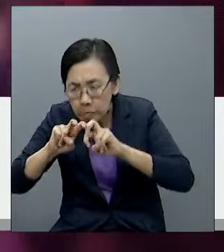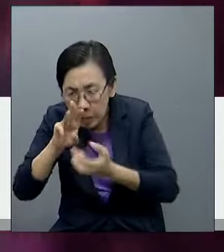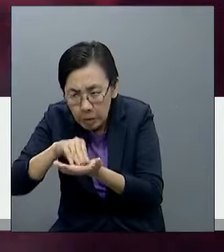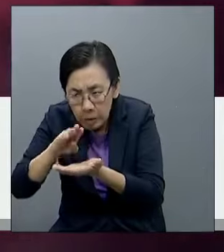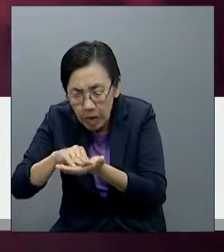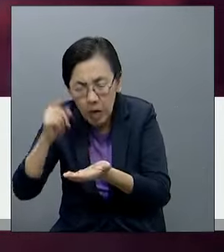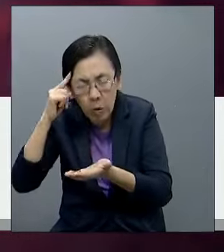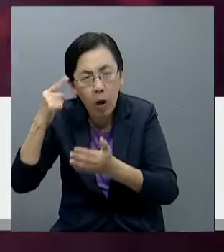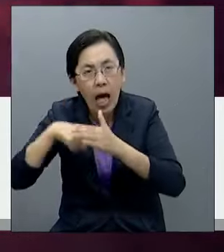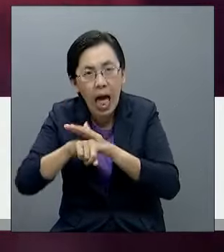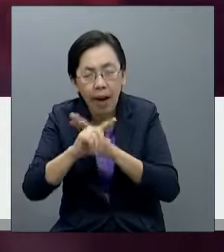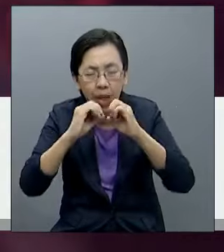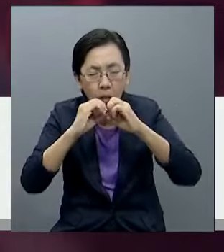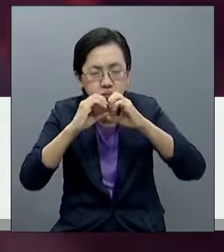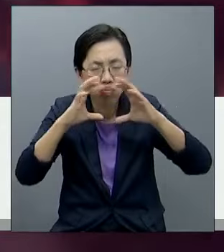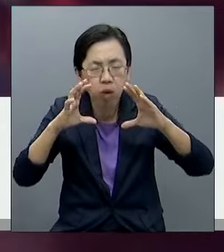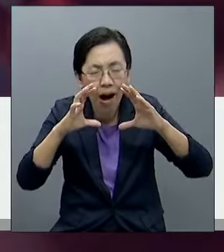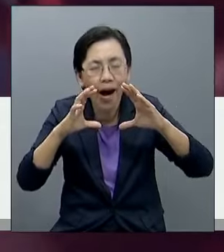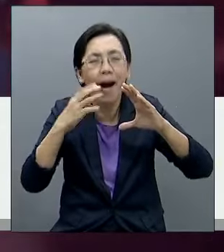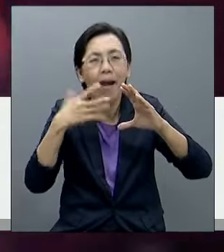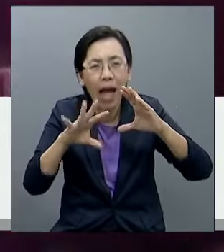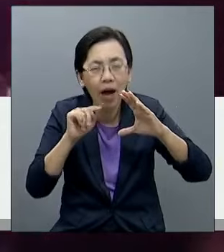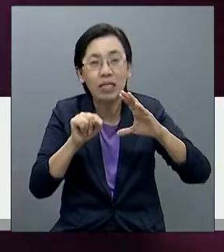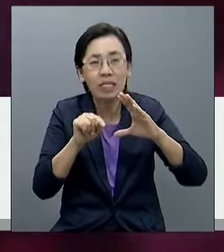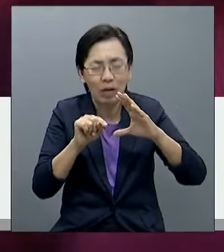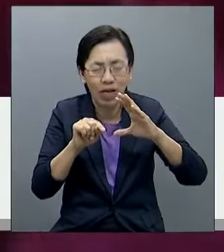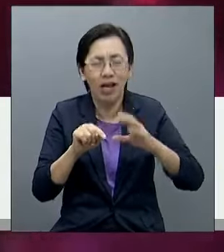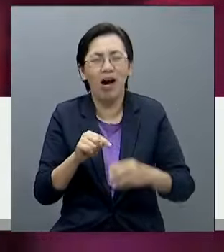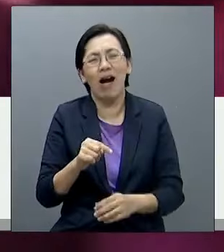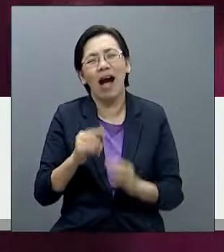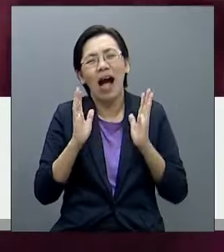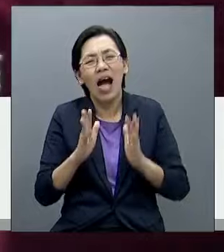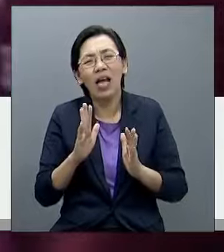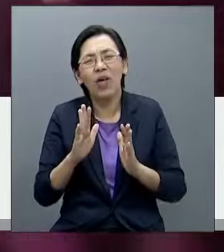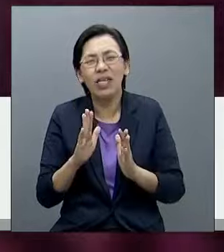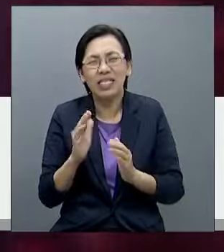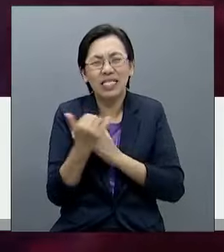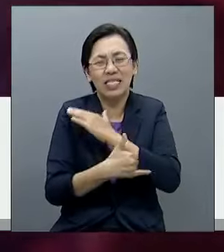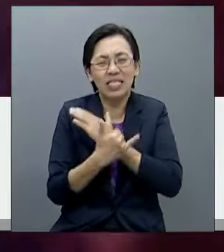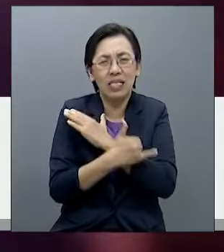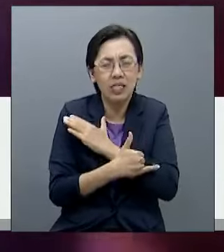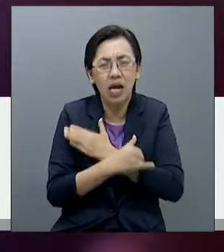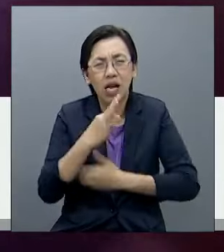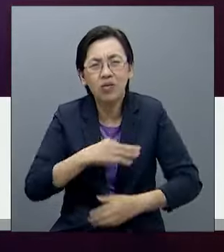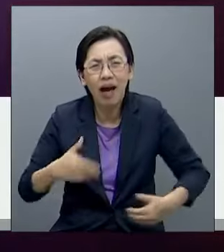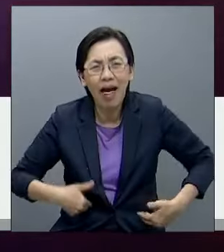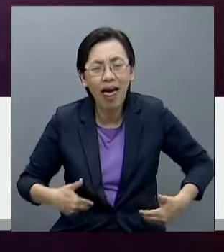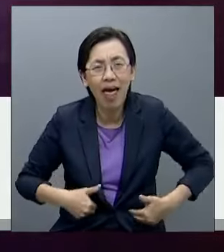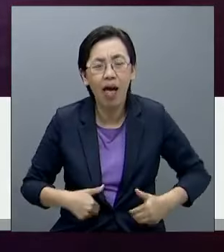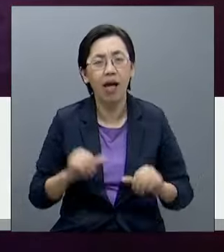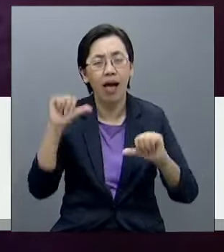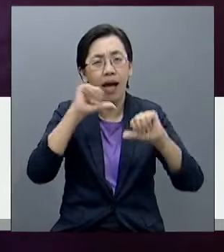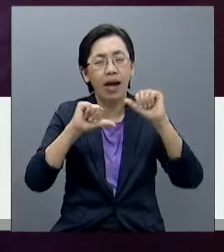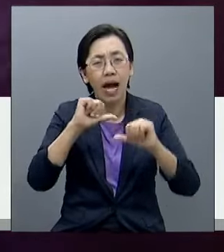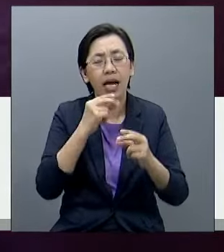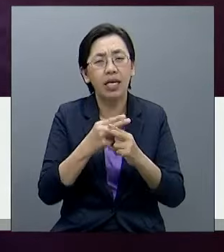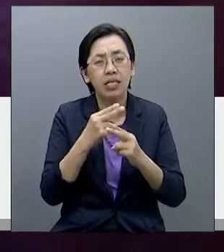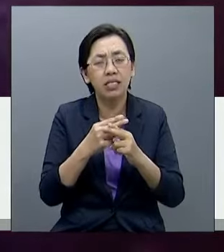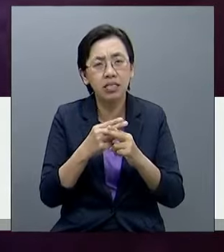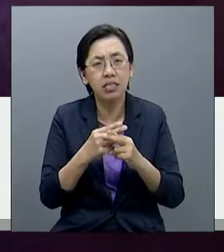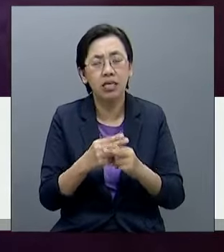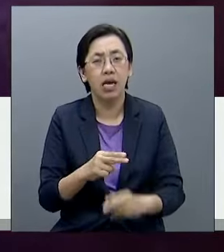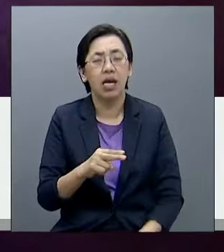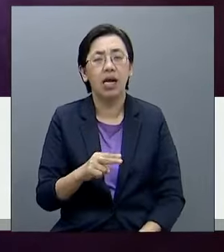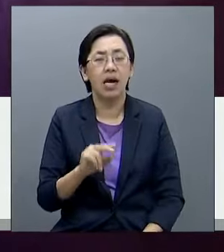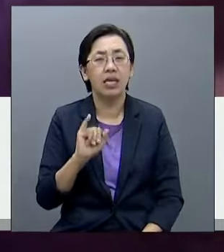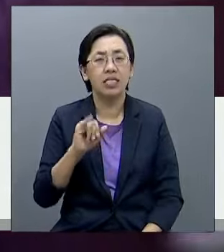ายลูกโป่งก๊าซหัวเราะให้กับชาวต่างชาติค่ะเจ้าหน้าที่ตรวจสอบพบก๊าซไนตรัสออกไซด์หรือแก๊สหัวเราะ